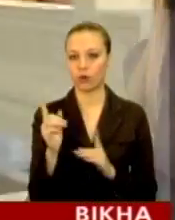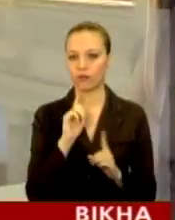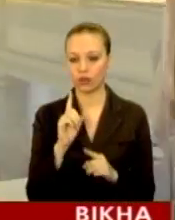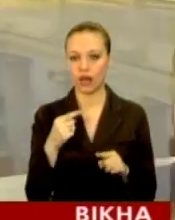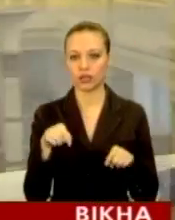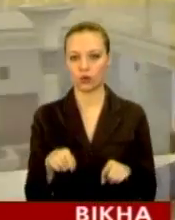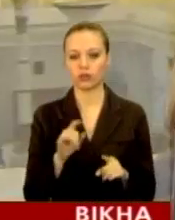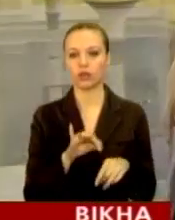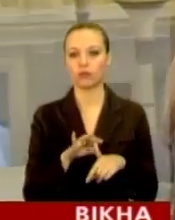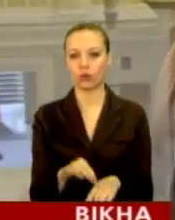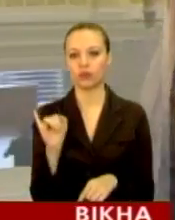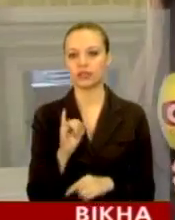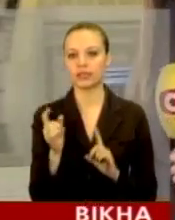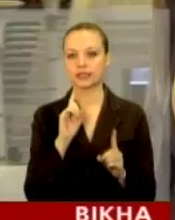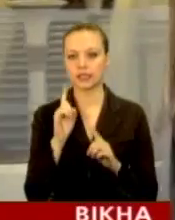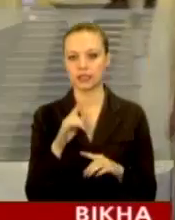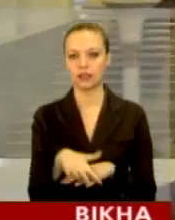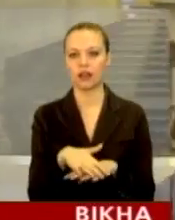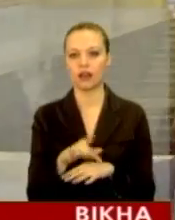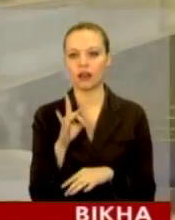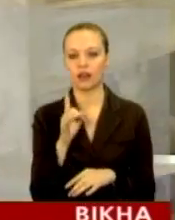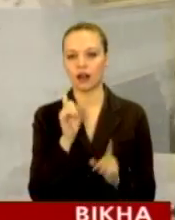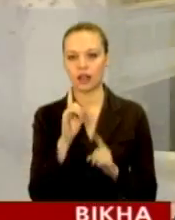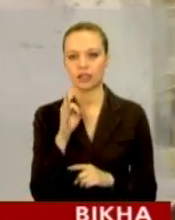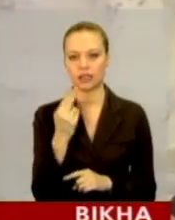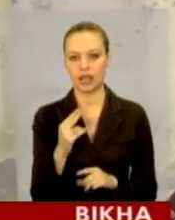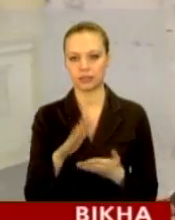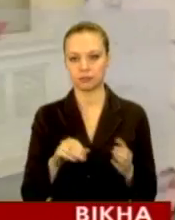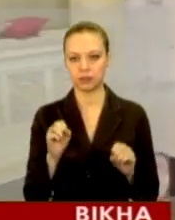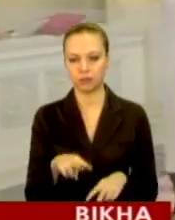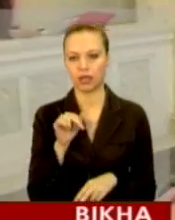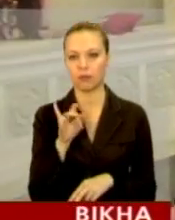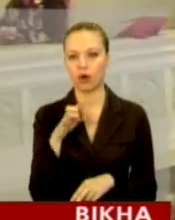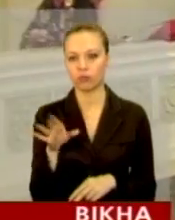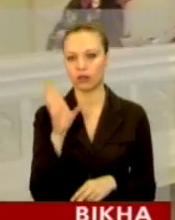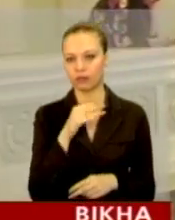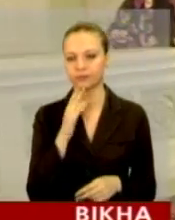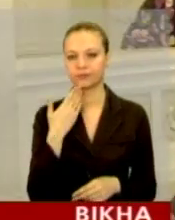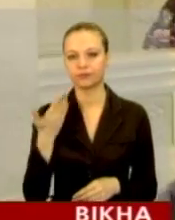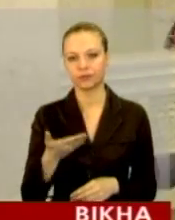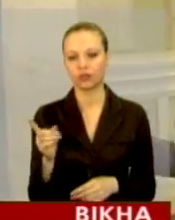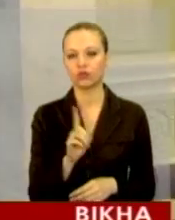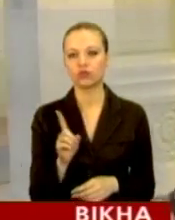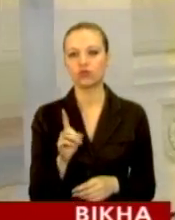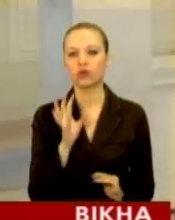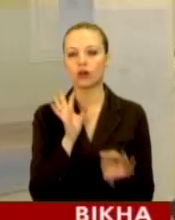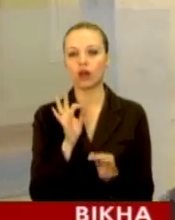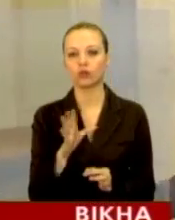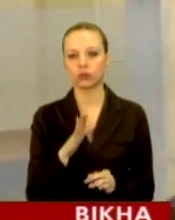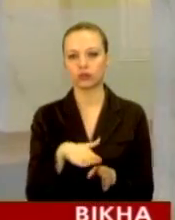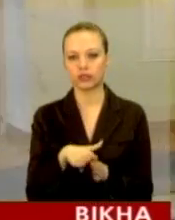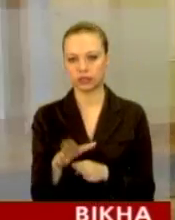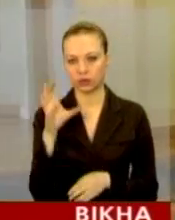же у цих стінах проходить і засідання Ради нацбезпеки. Секретар Андрій Парубій вже встиг вийти до журналістів і повідомити, про що радилися цілу